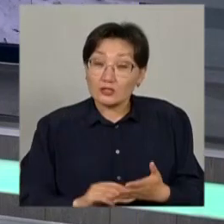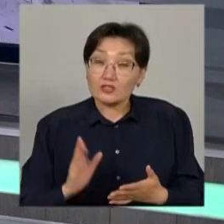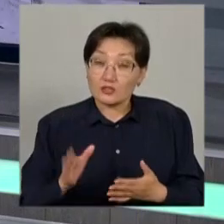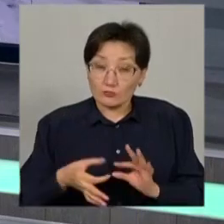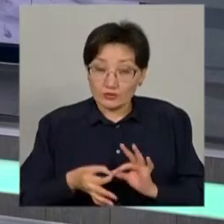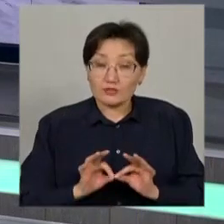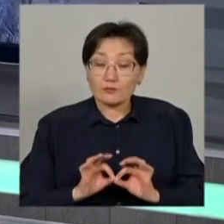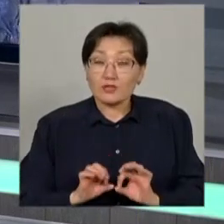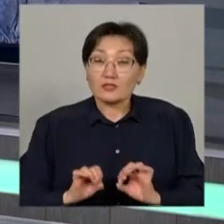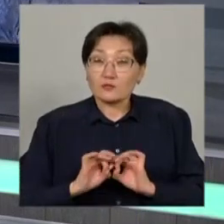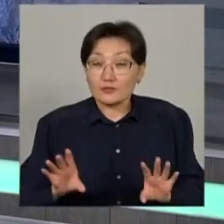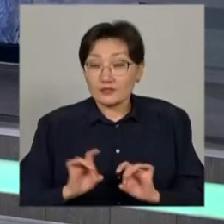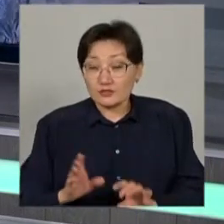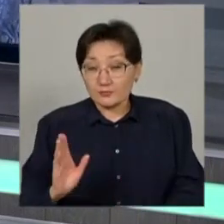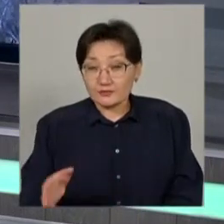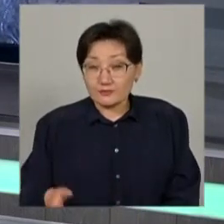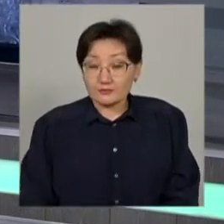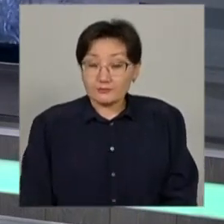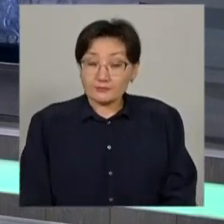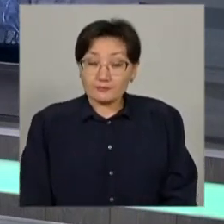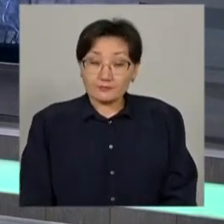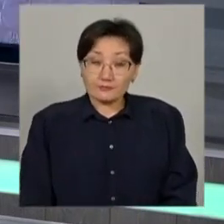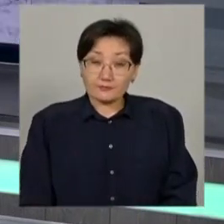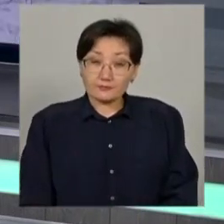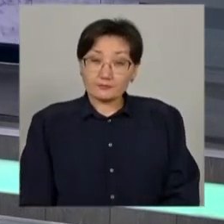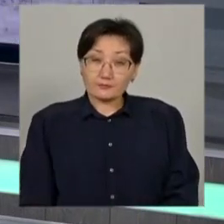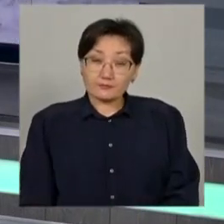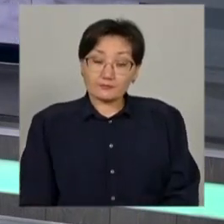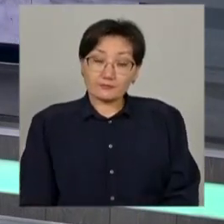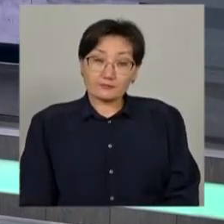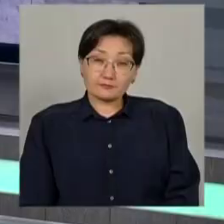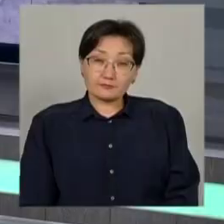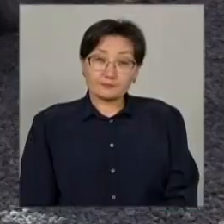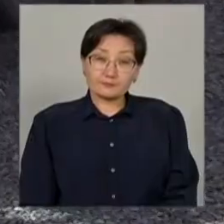Тақырыпты сайындаланың сұлуларын көріп қайтқан әріптесім Жадыра Омаржан жалғастырады.